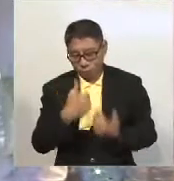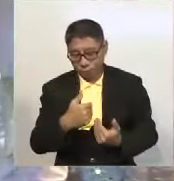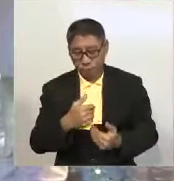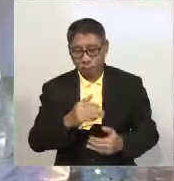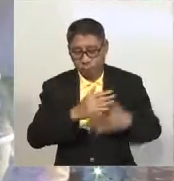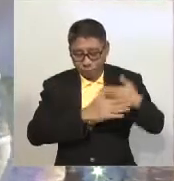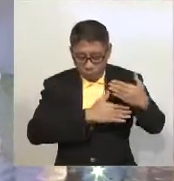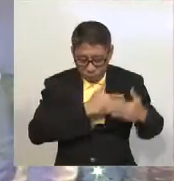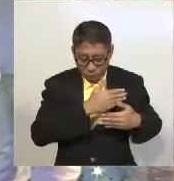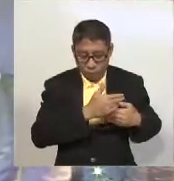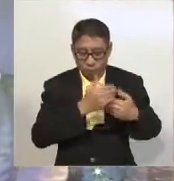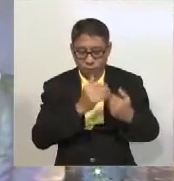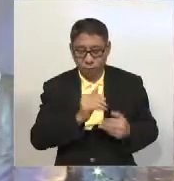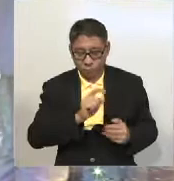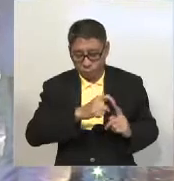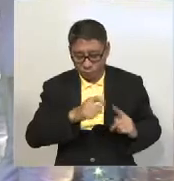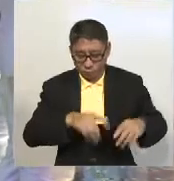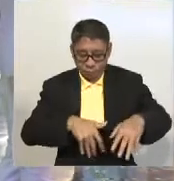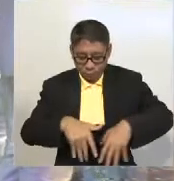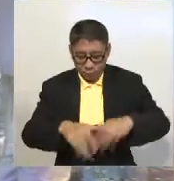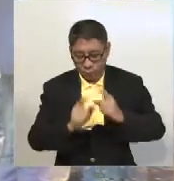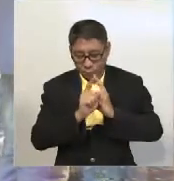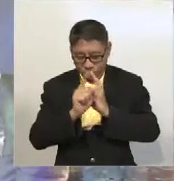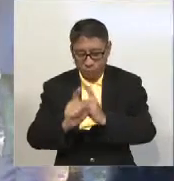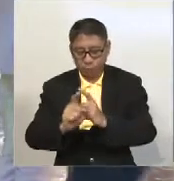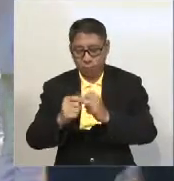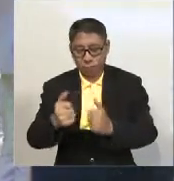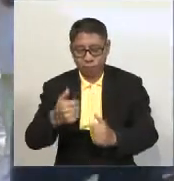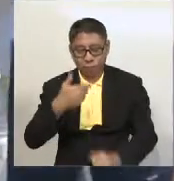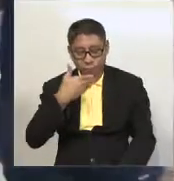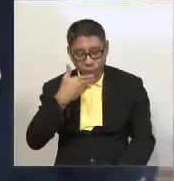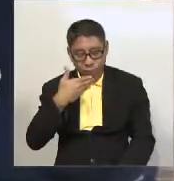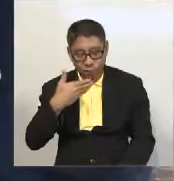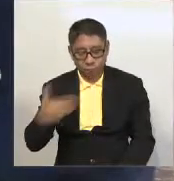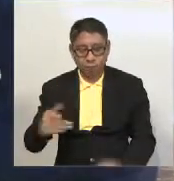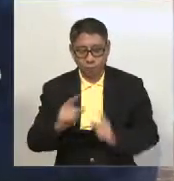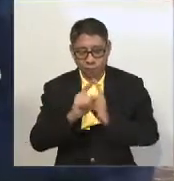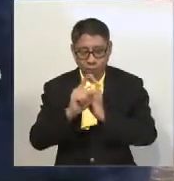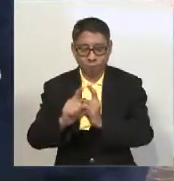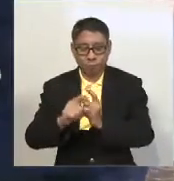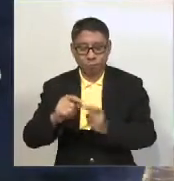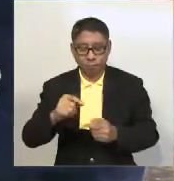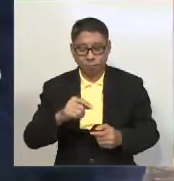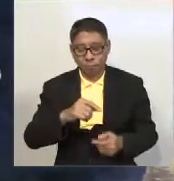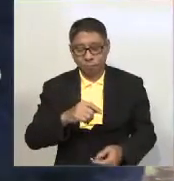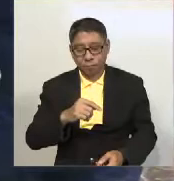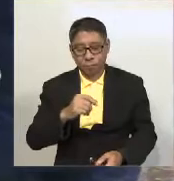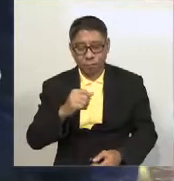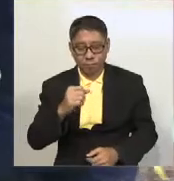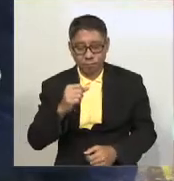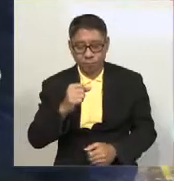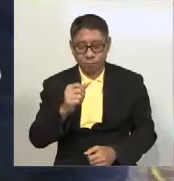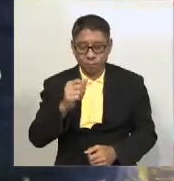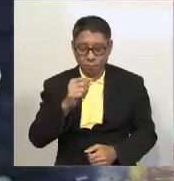กรุณาจากพี่น้องประชาชนที่เป็นแฟนคลับติดตามรายการนี้มาโดยตลอดติดตามรายการของเราต่อไปในซีซั่น